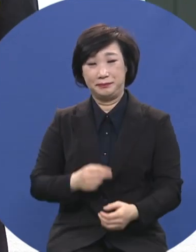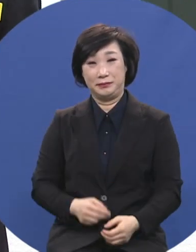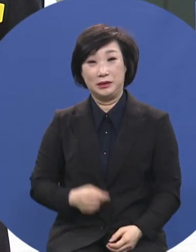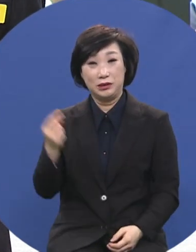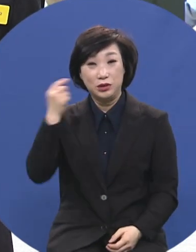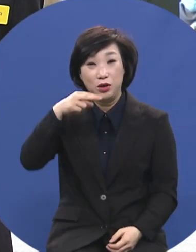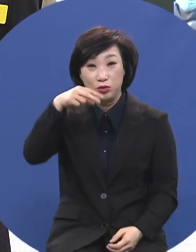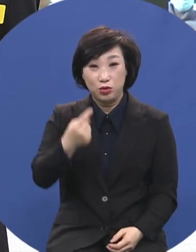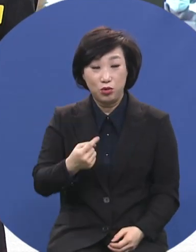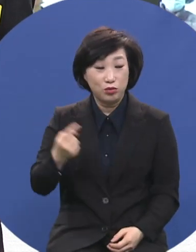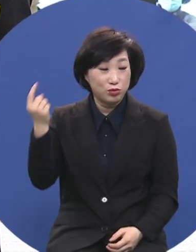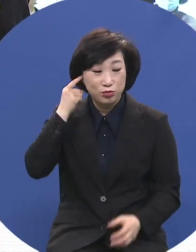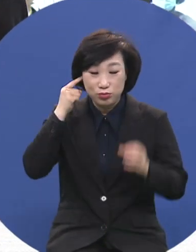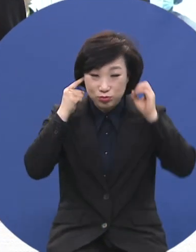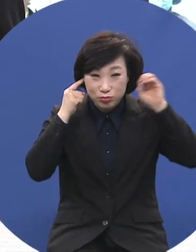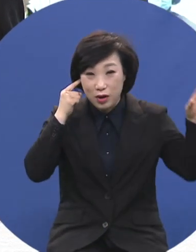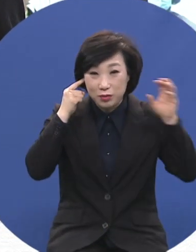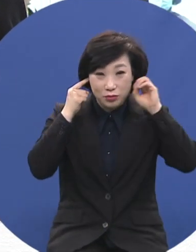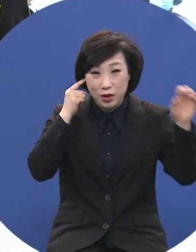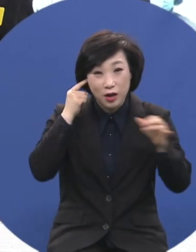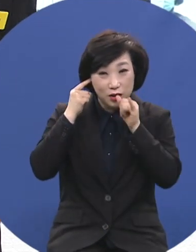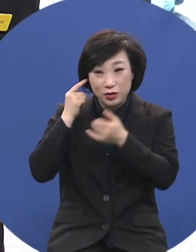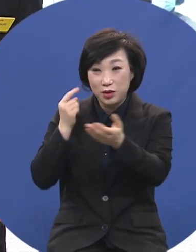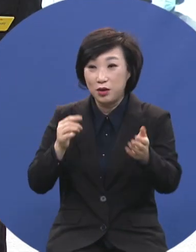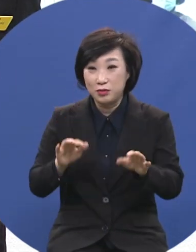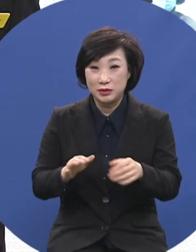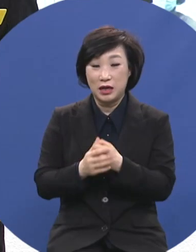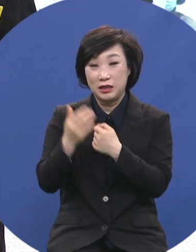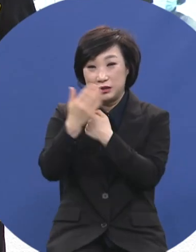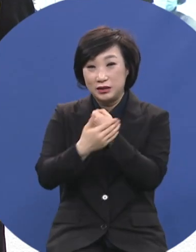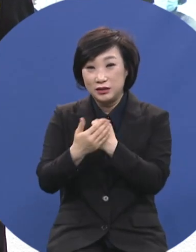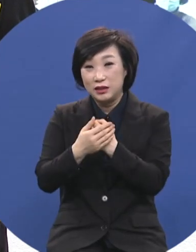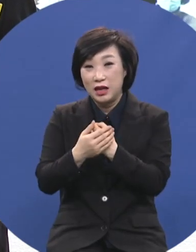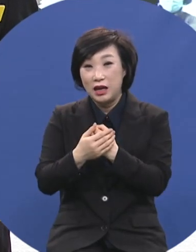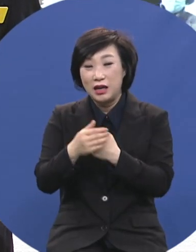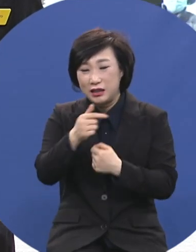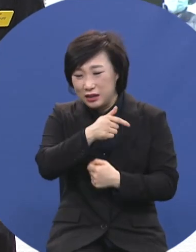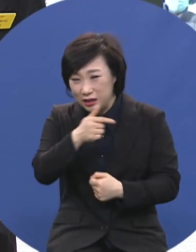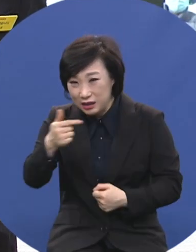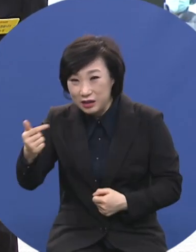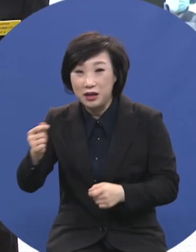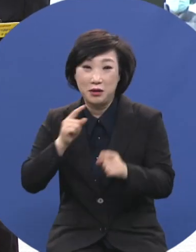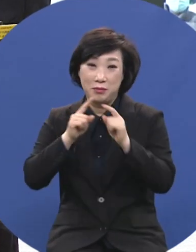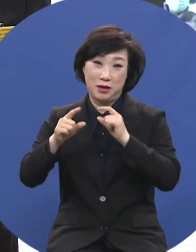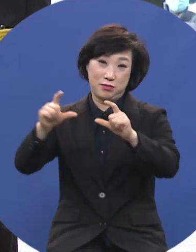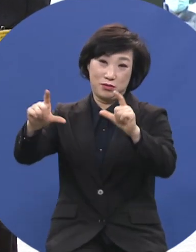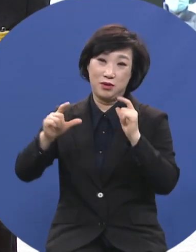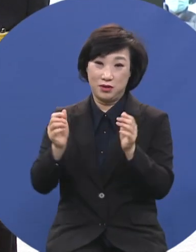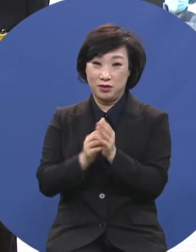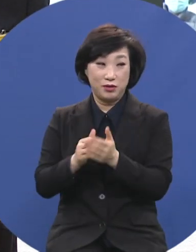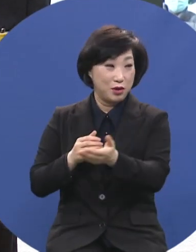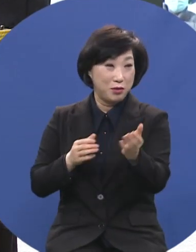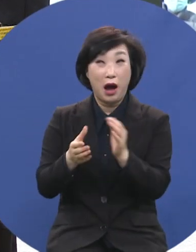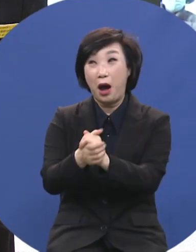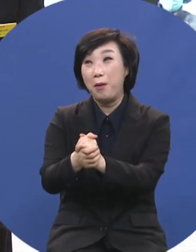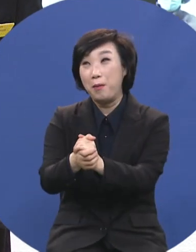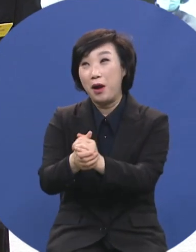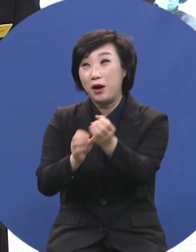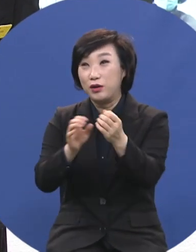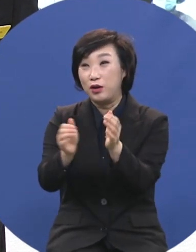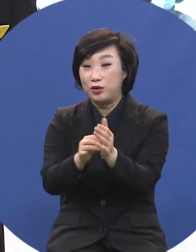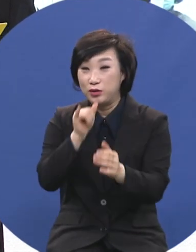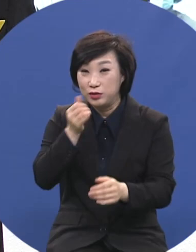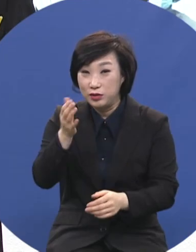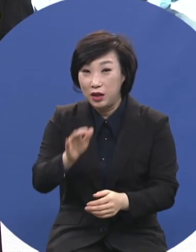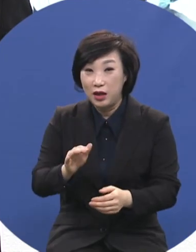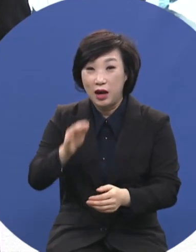들어도 들은 걸로 잊어버려. 은혜는 그 큰 은혜를 말씀해서 아멘은 했는데 그